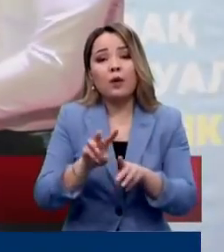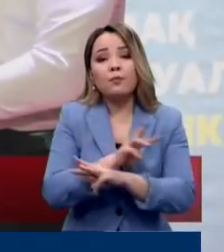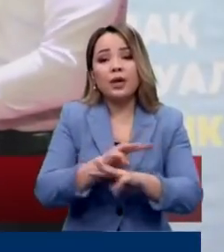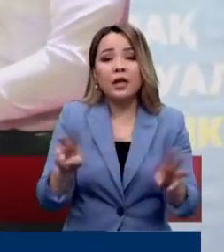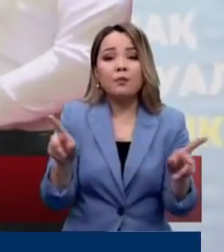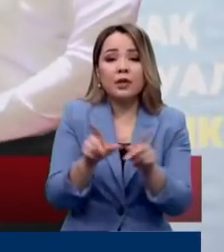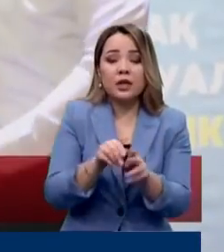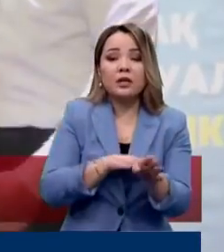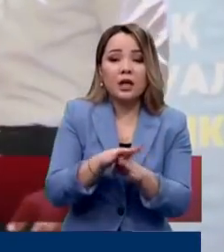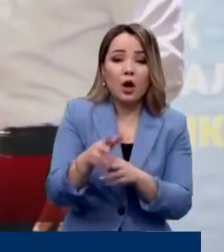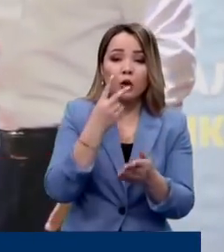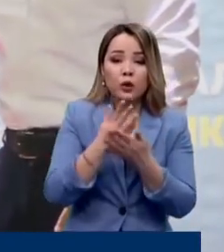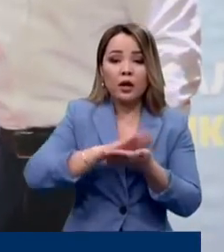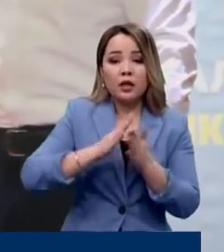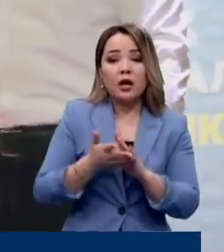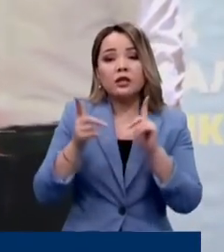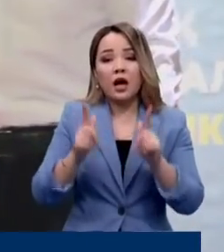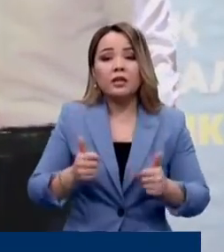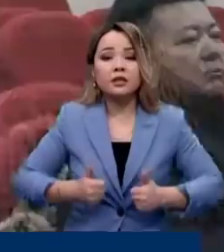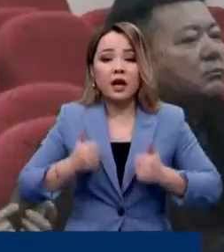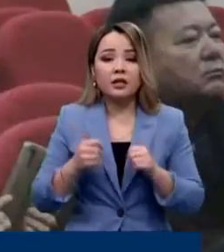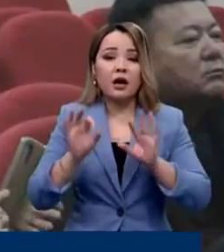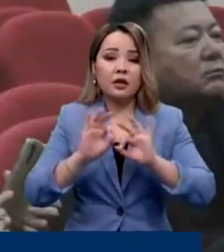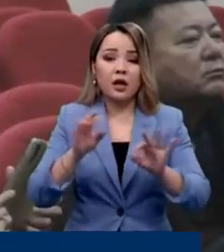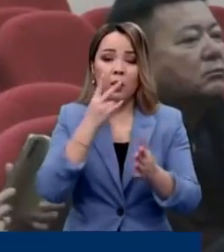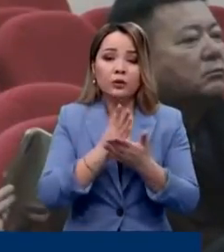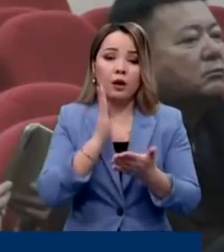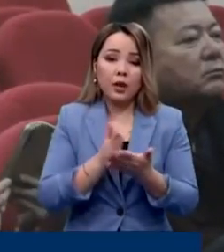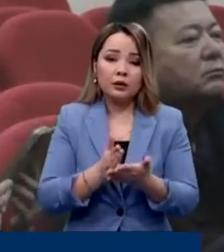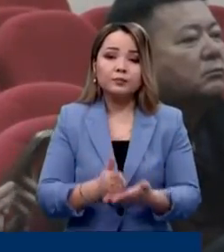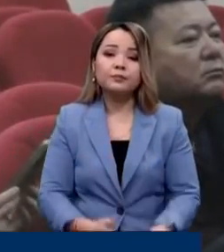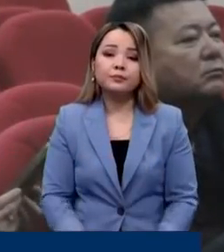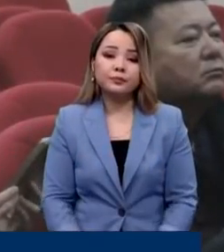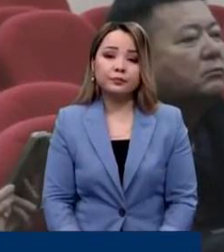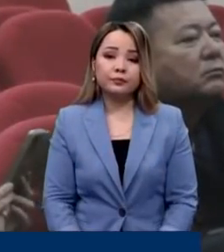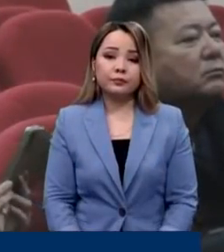министрлікпен бірлесе әрі келсе шешуге тырысатынын жеткізді. Маңғыстаудан Тойгүл